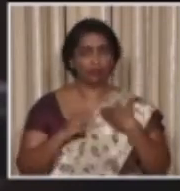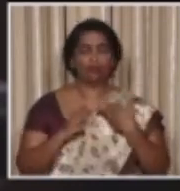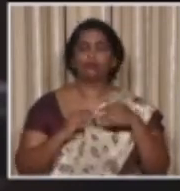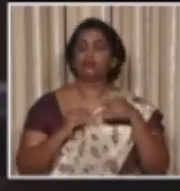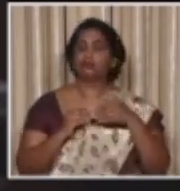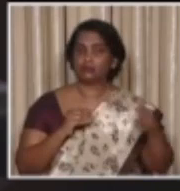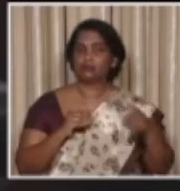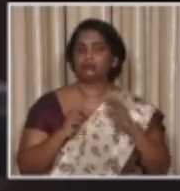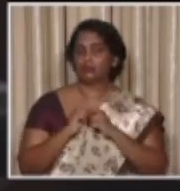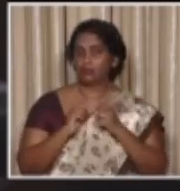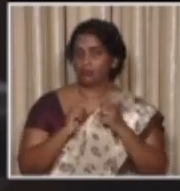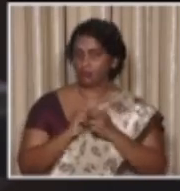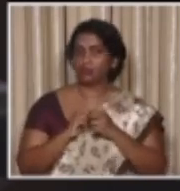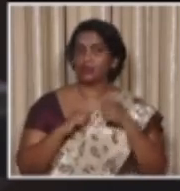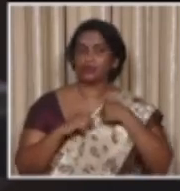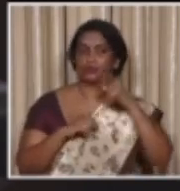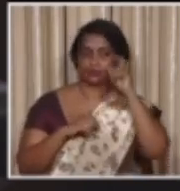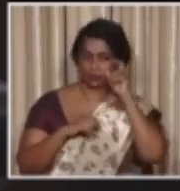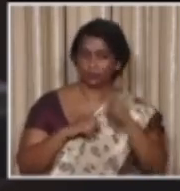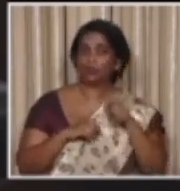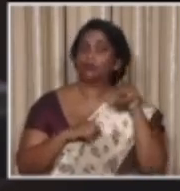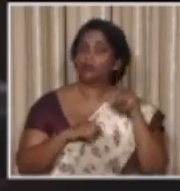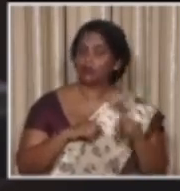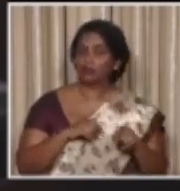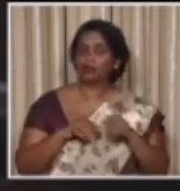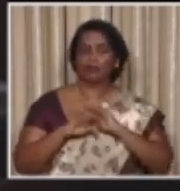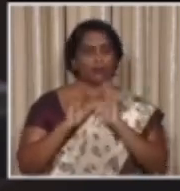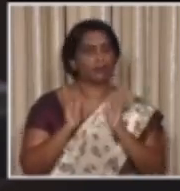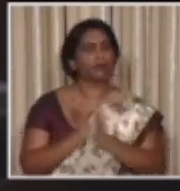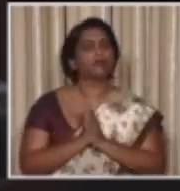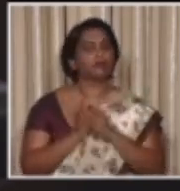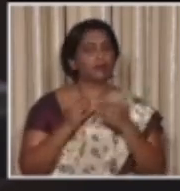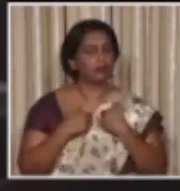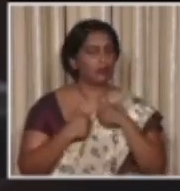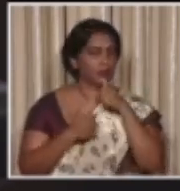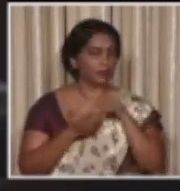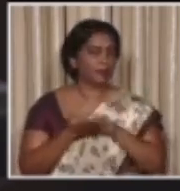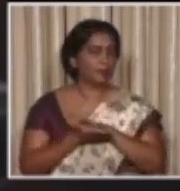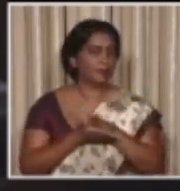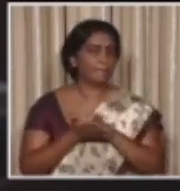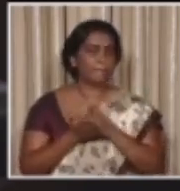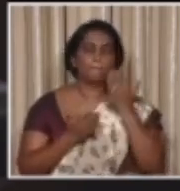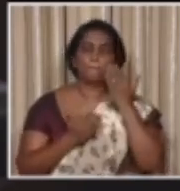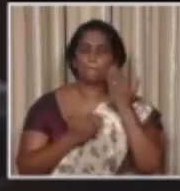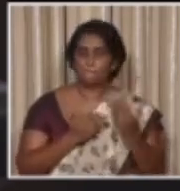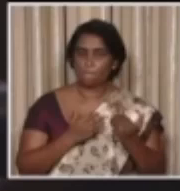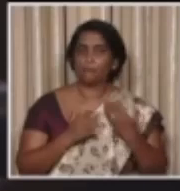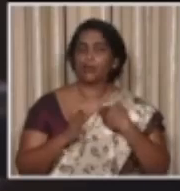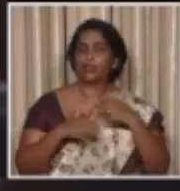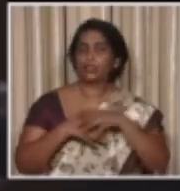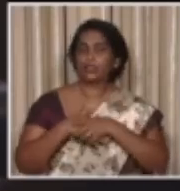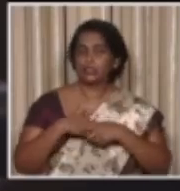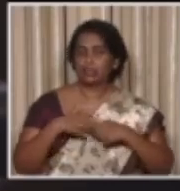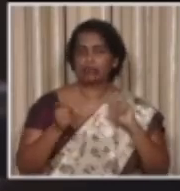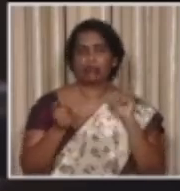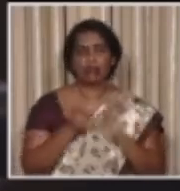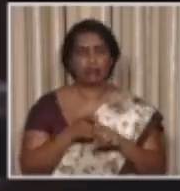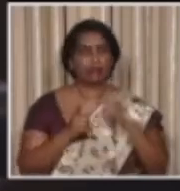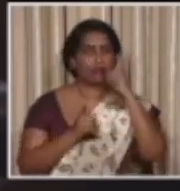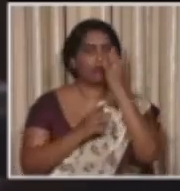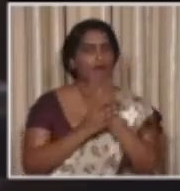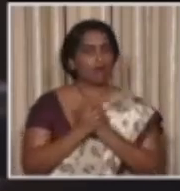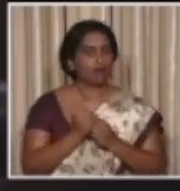දාන තත්ත්වයක් අපි දැක්කා ඉතින් මේ වටා අපිට පෑදිලිව දෙයක් පේනවා අපිට ජාතිවාදය